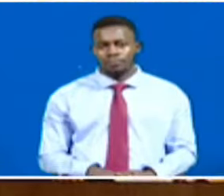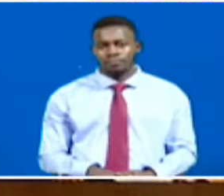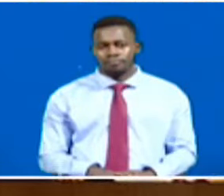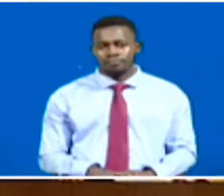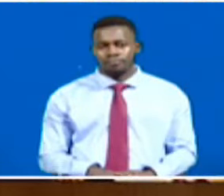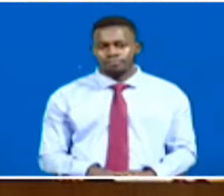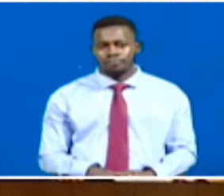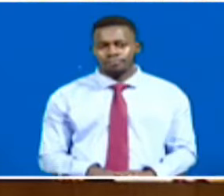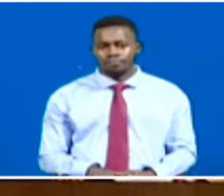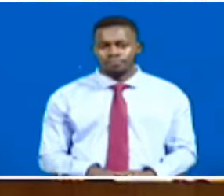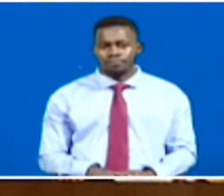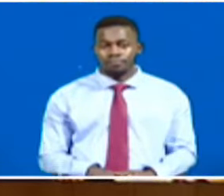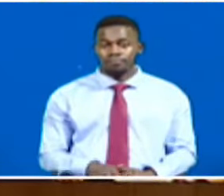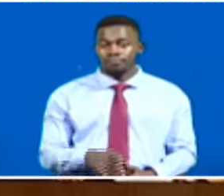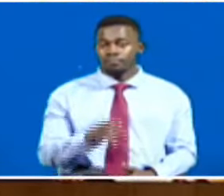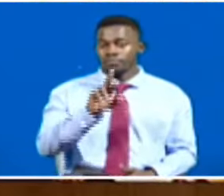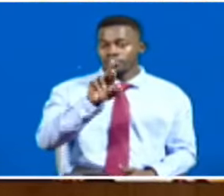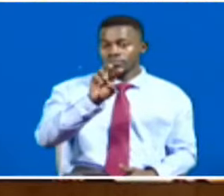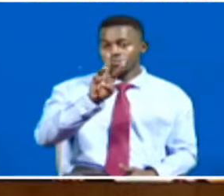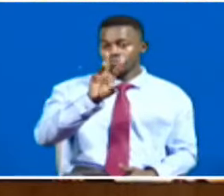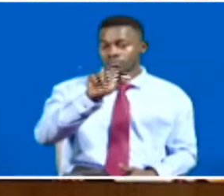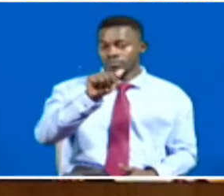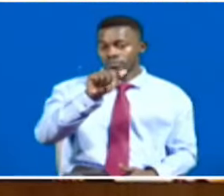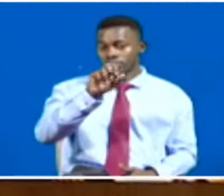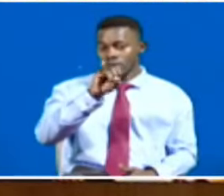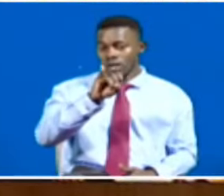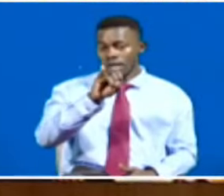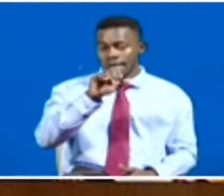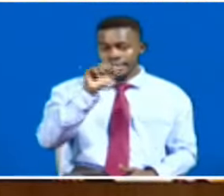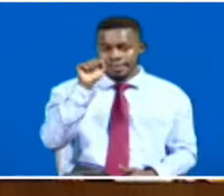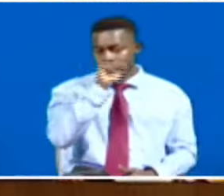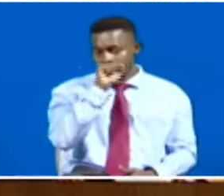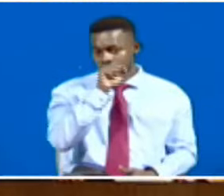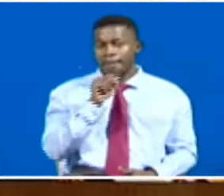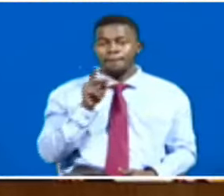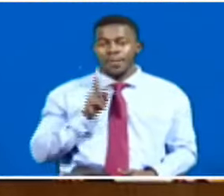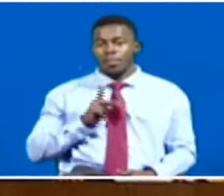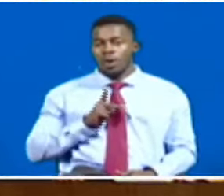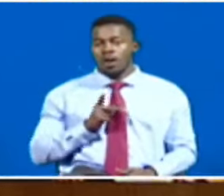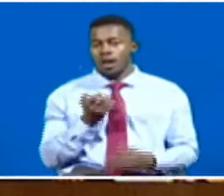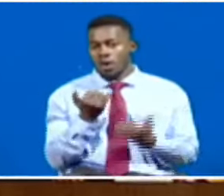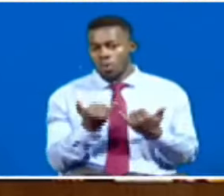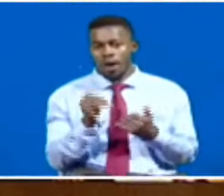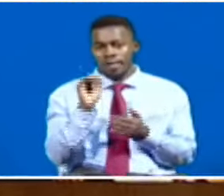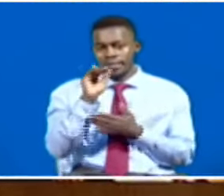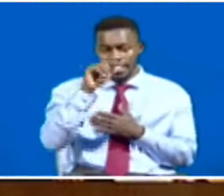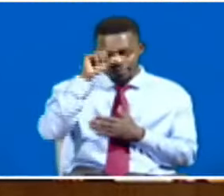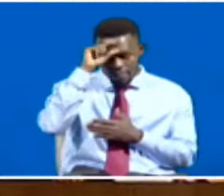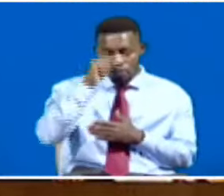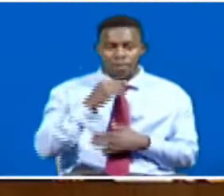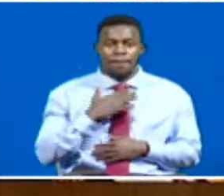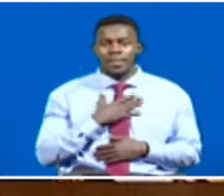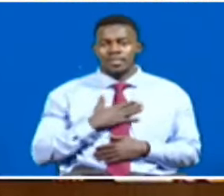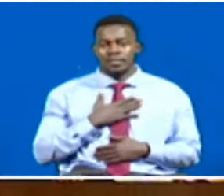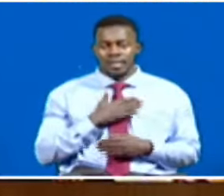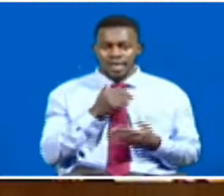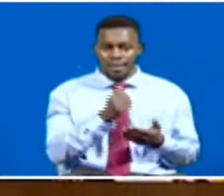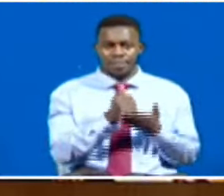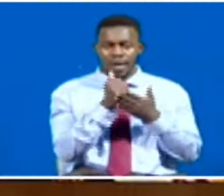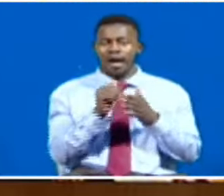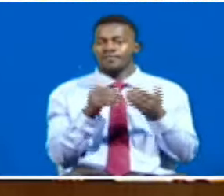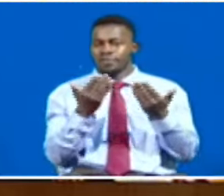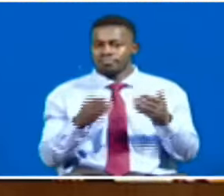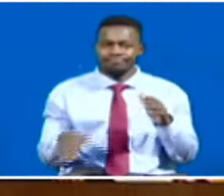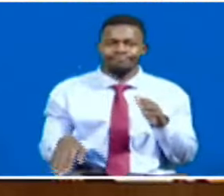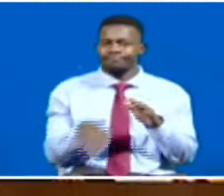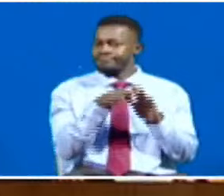Maskoto wa Ruai sasa wanaitaka serikali kuwasaidia makazi mapya katika ardhi yao baada ya kulazimishwa kutoka kwa nyumba zao